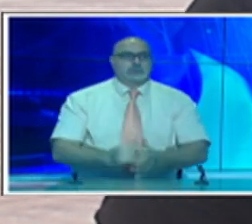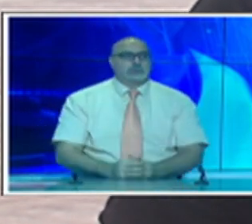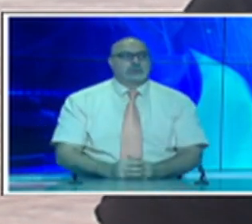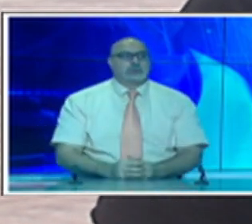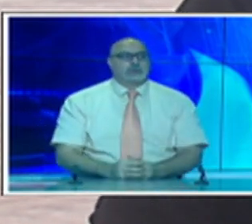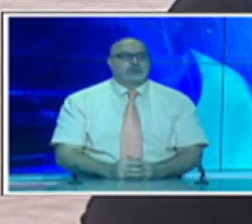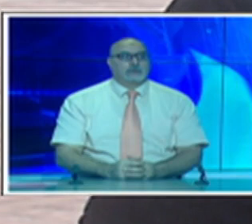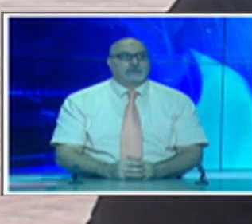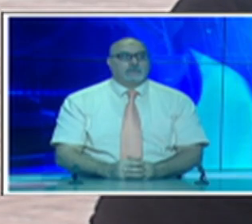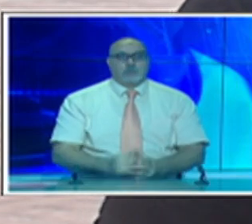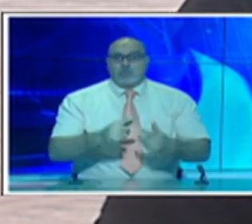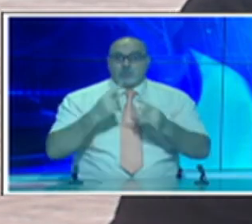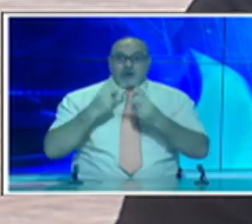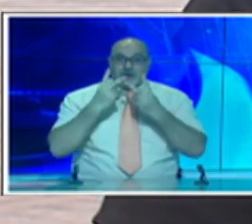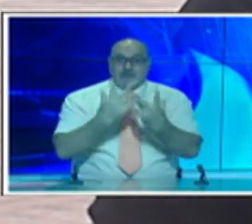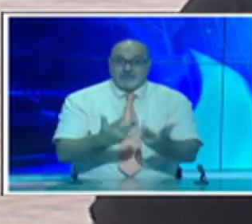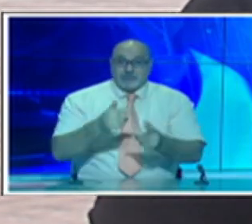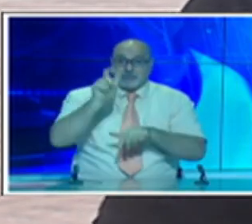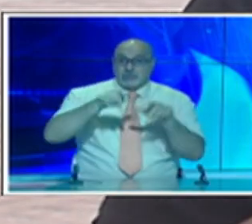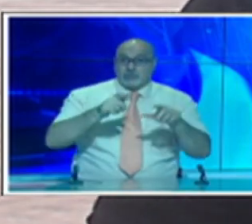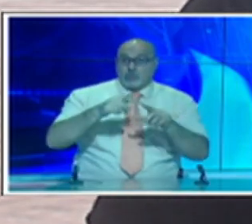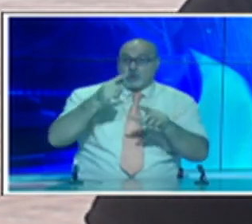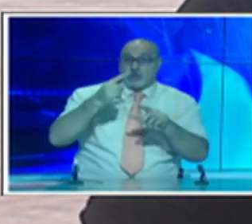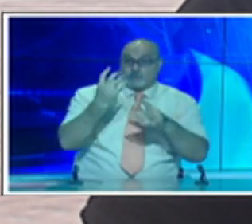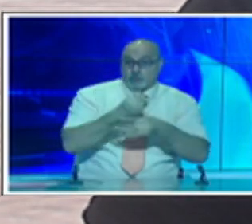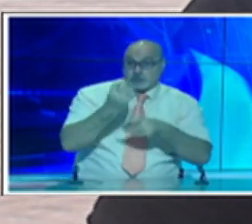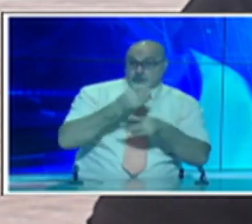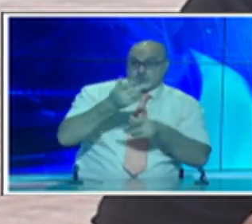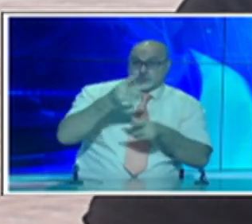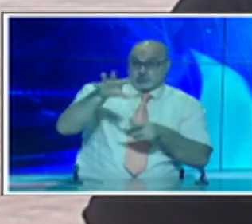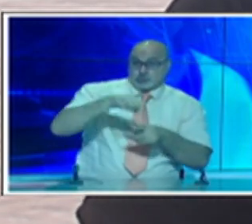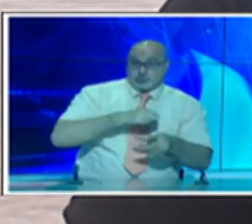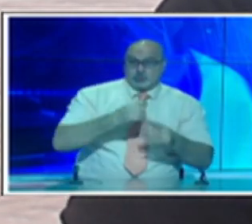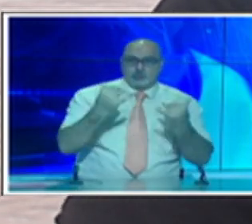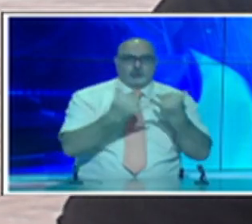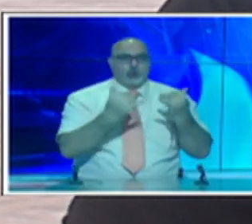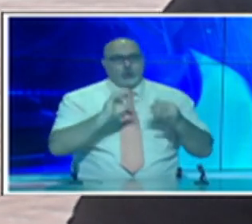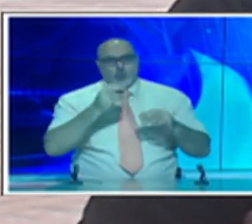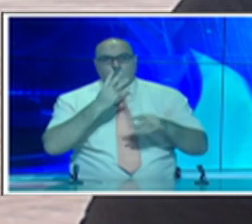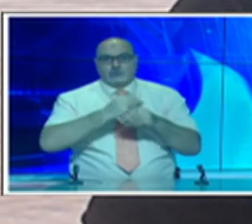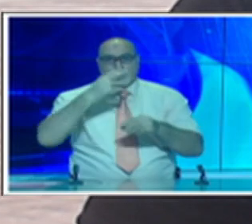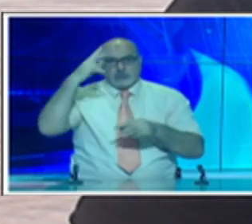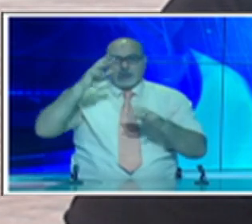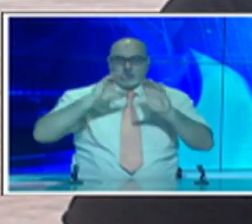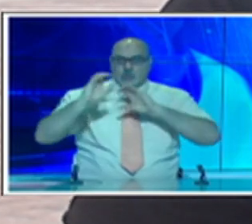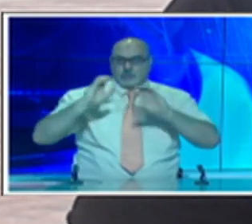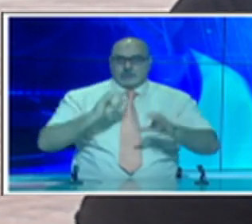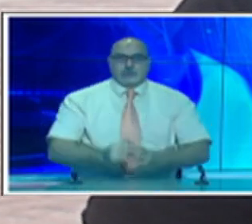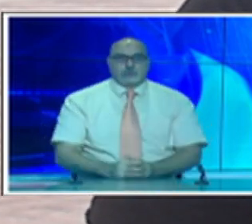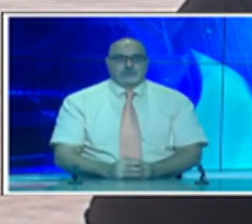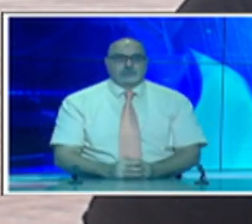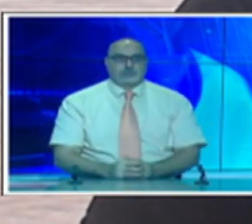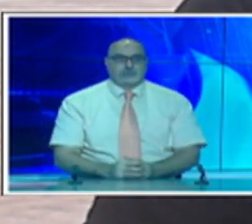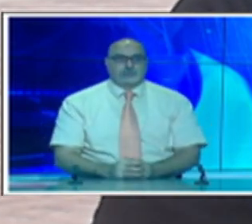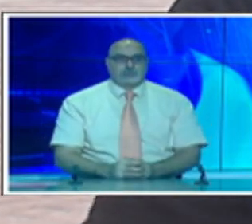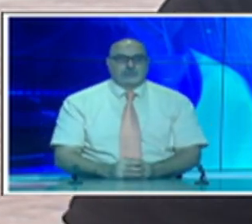يتعلق بالوصول الحر إلى المعلومة من طرف الصحفي والمهنيين المشتغلين في مجال الإعلام والاتصال